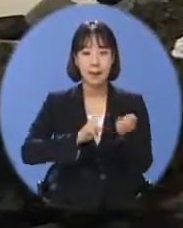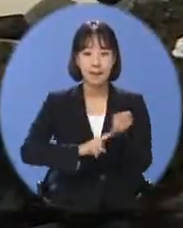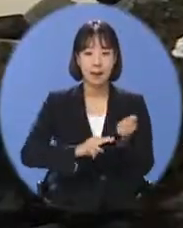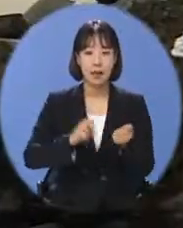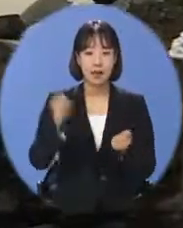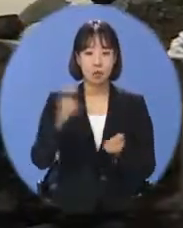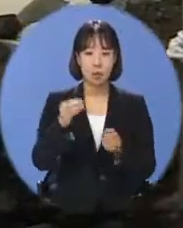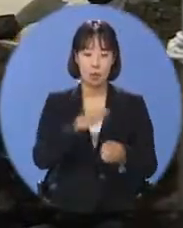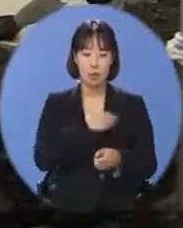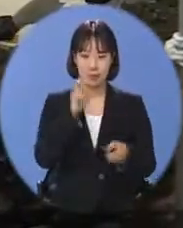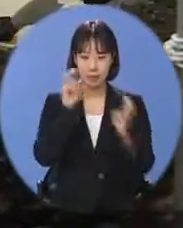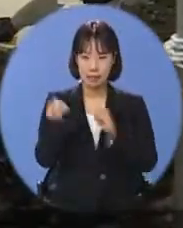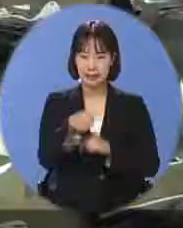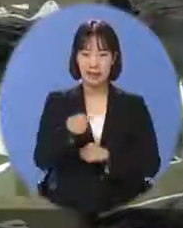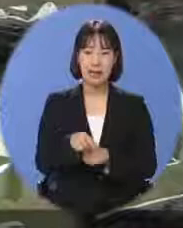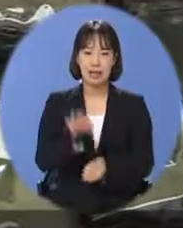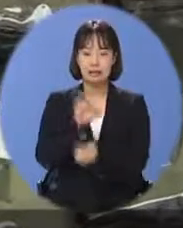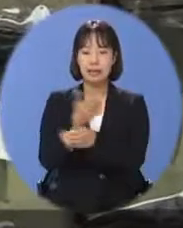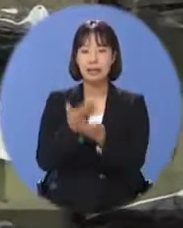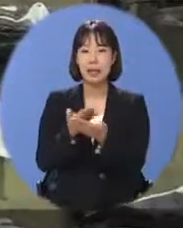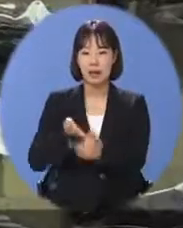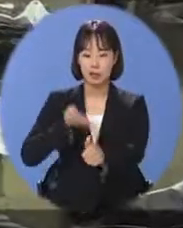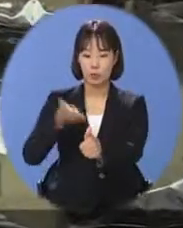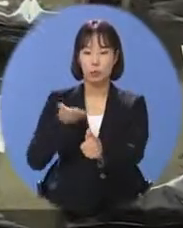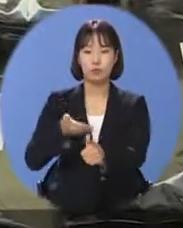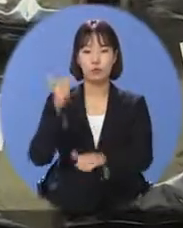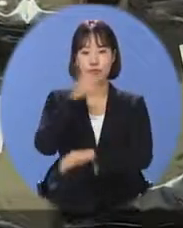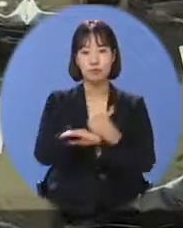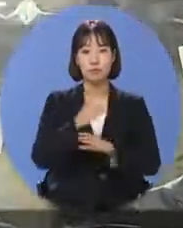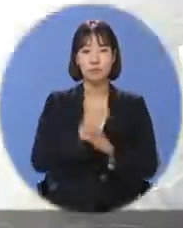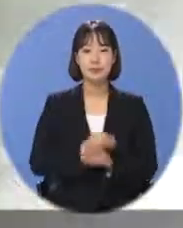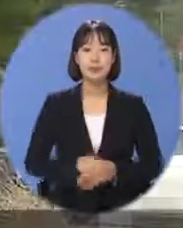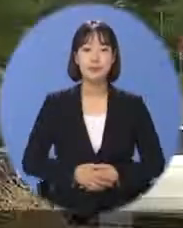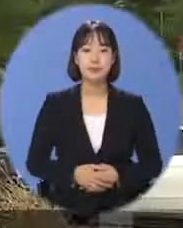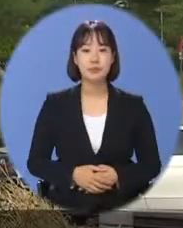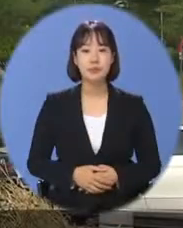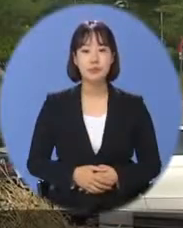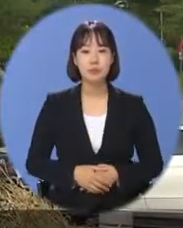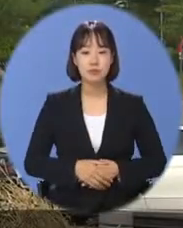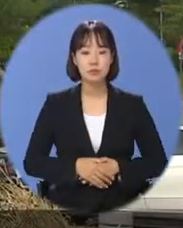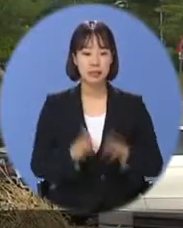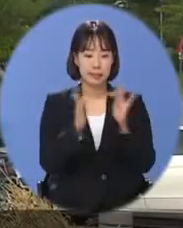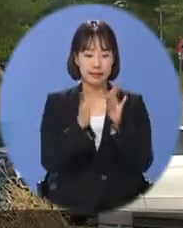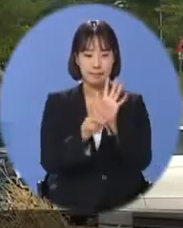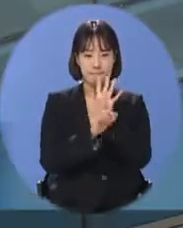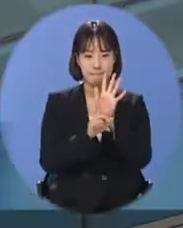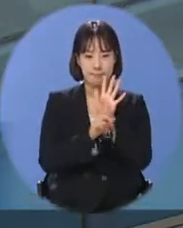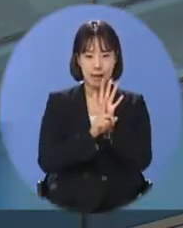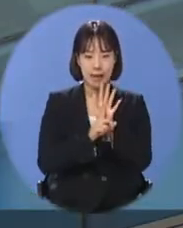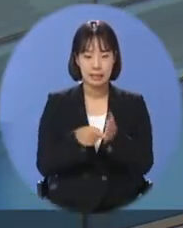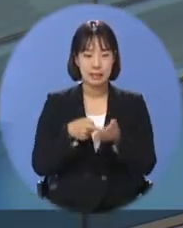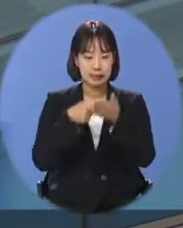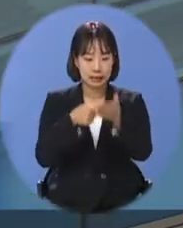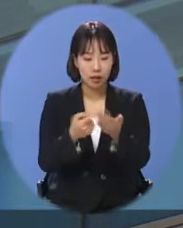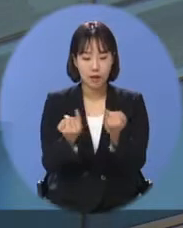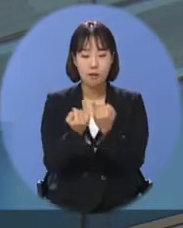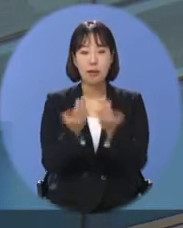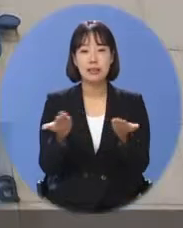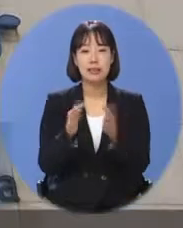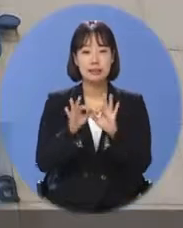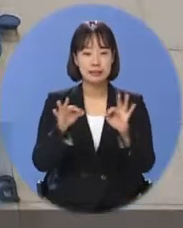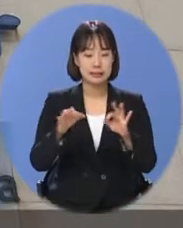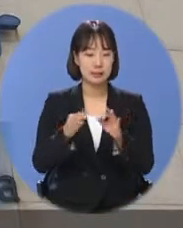상의도 회원사들을 대상으로 구매 활성화를 독려할 방침입니다. 온라인 마케팅에 도전하는 여성 창업자를 지원하기